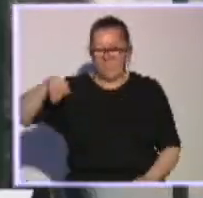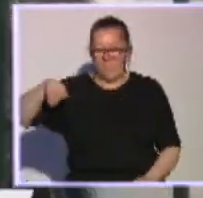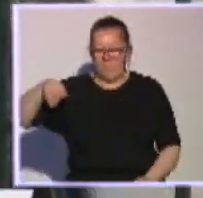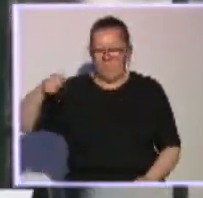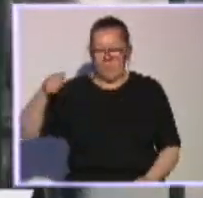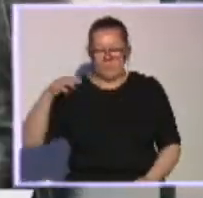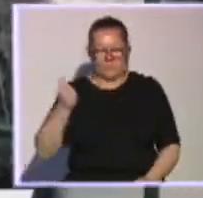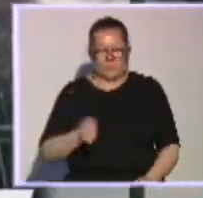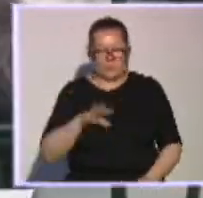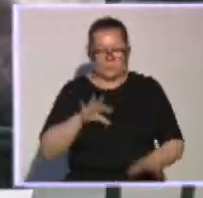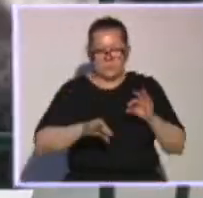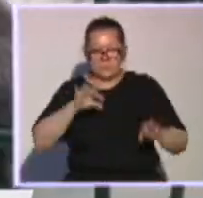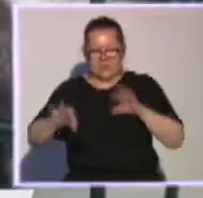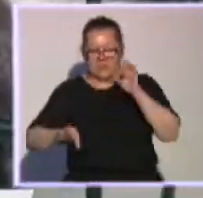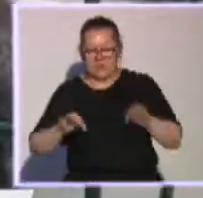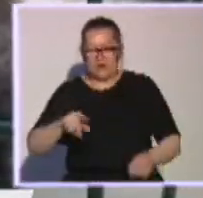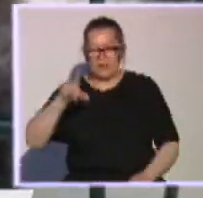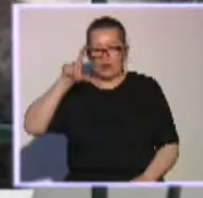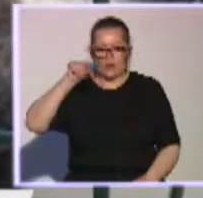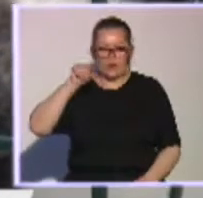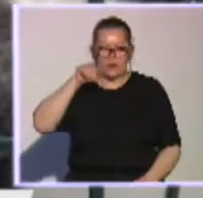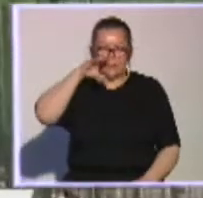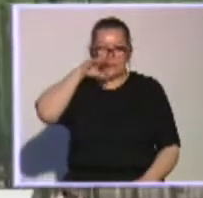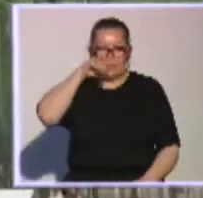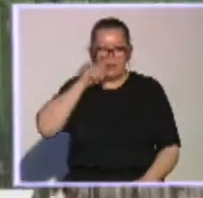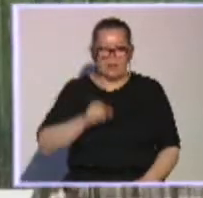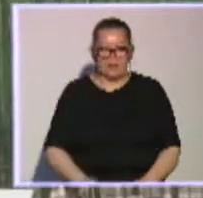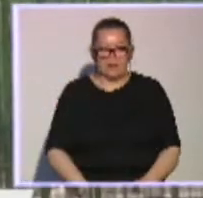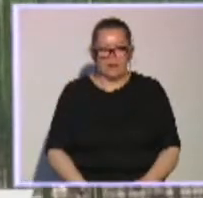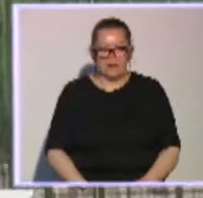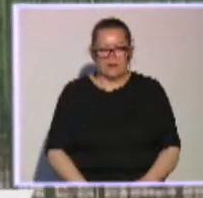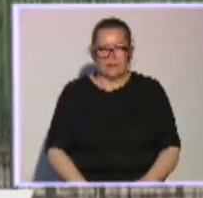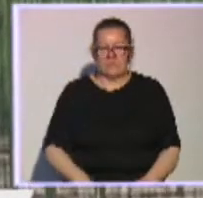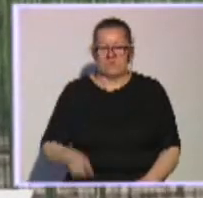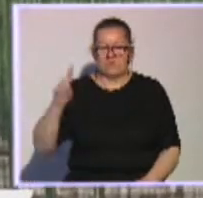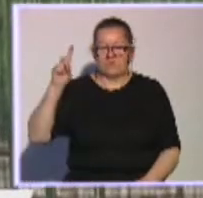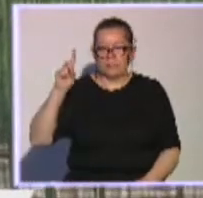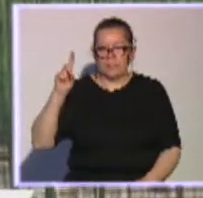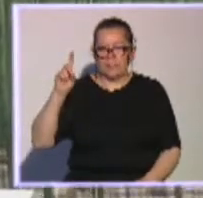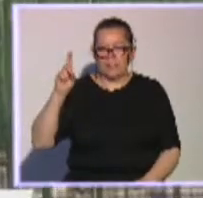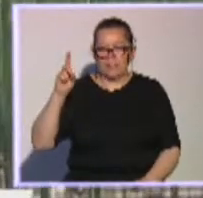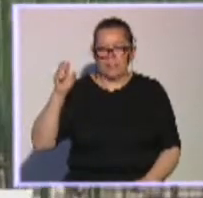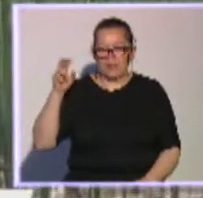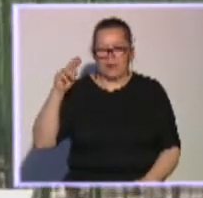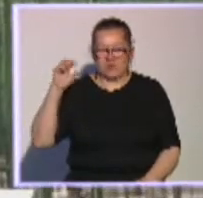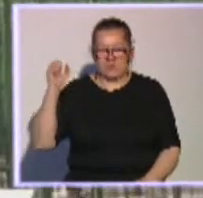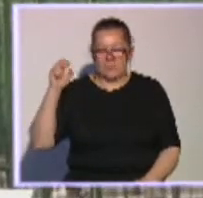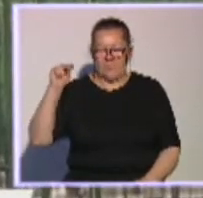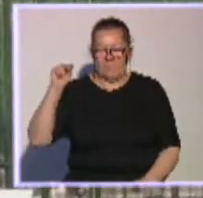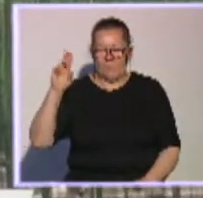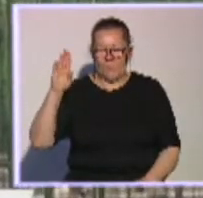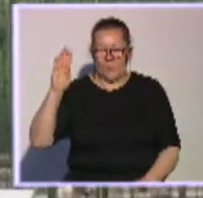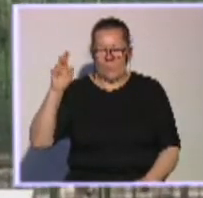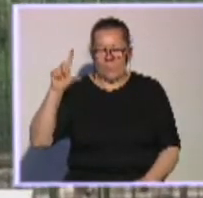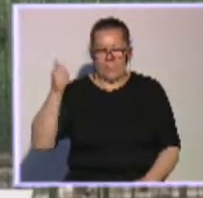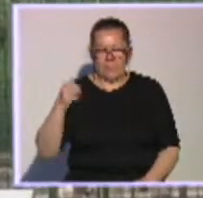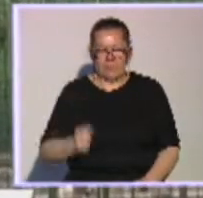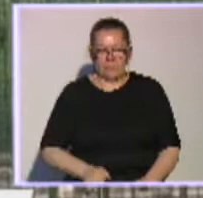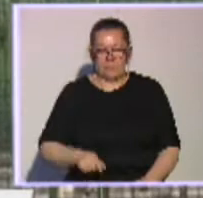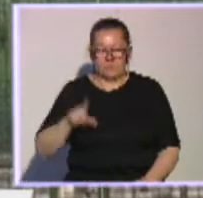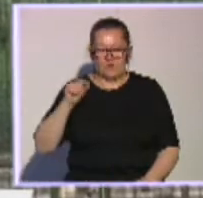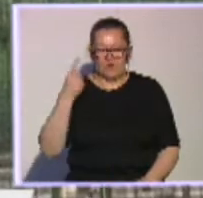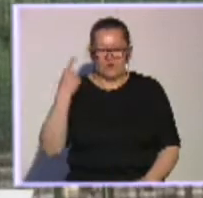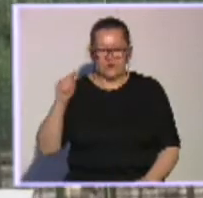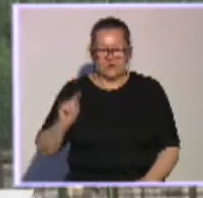legale, selectați 20 de câini, direcția publică, fiind notificată în data de